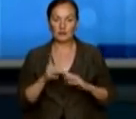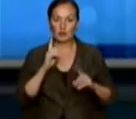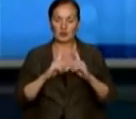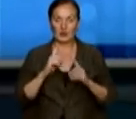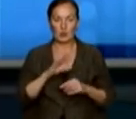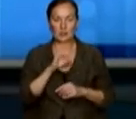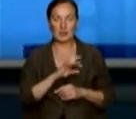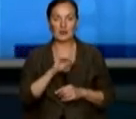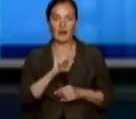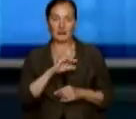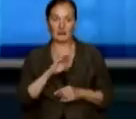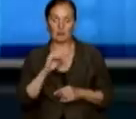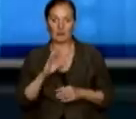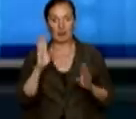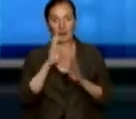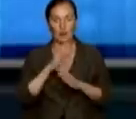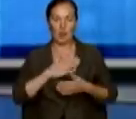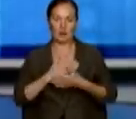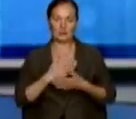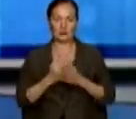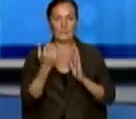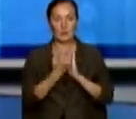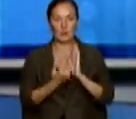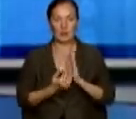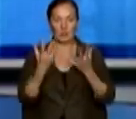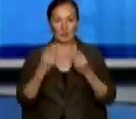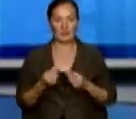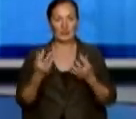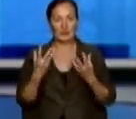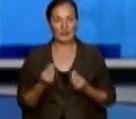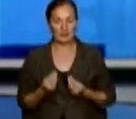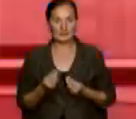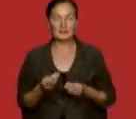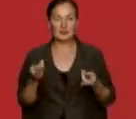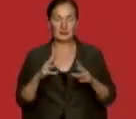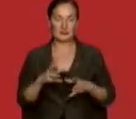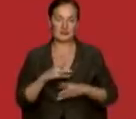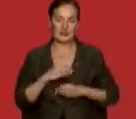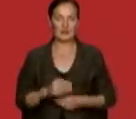екоактивістка. Ви дивилися програму «Тема дня» на Суспільному. Залишайтеся з нами. На все добре.